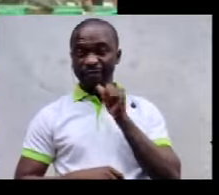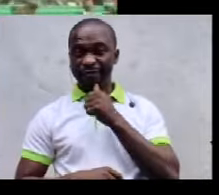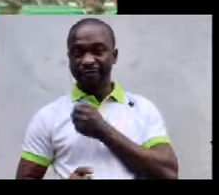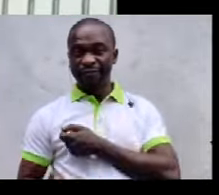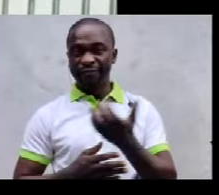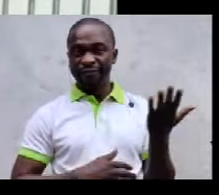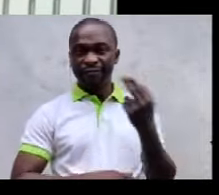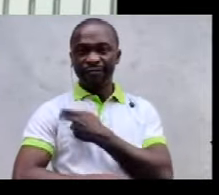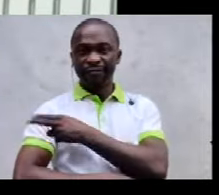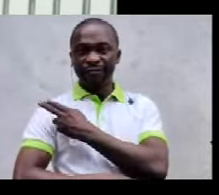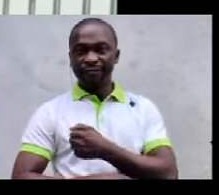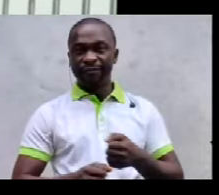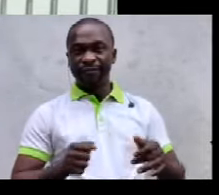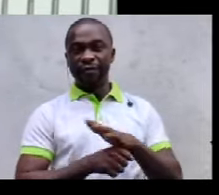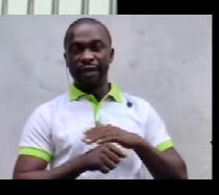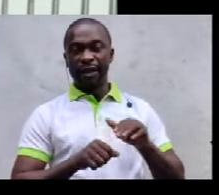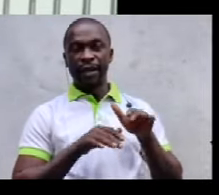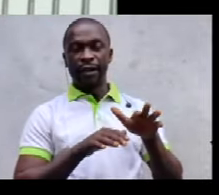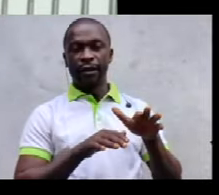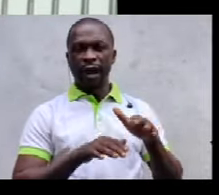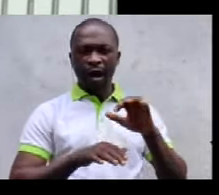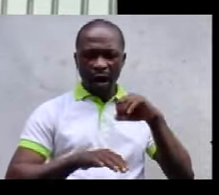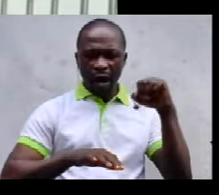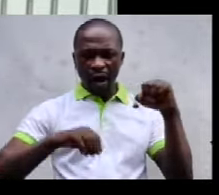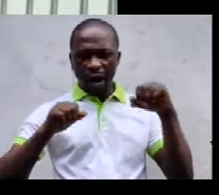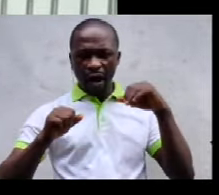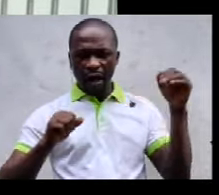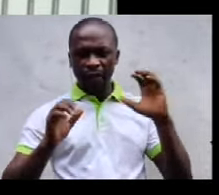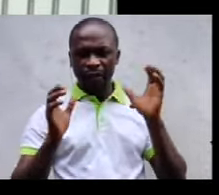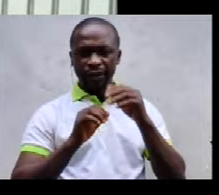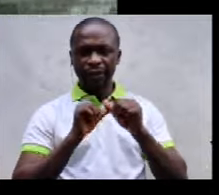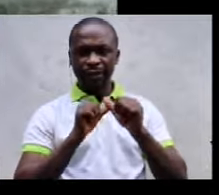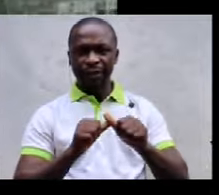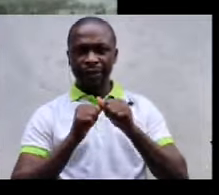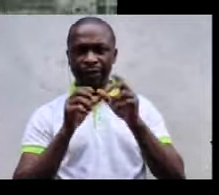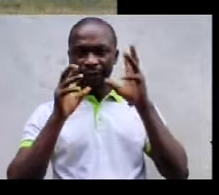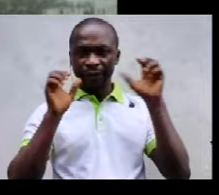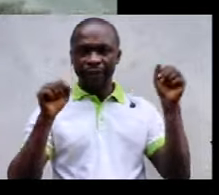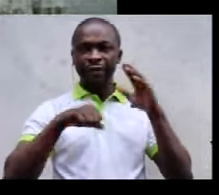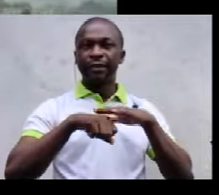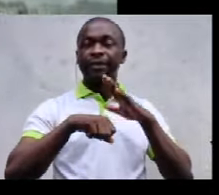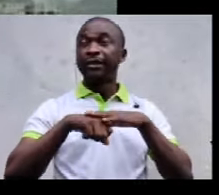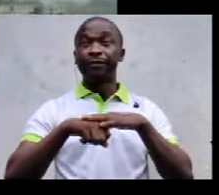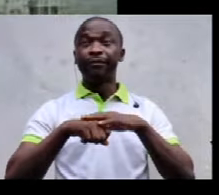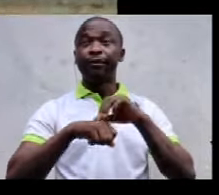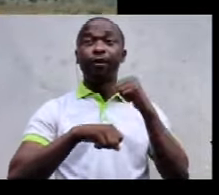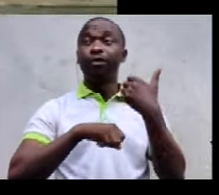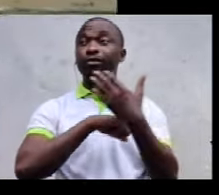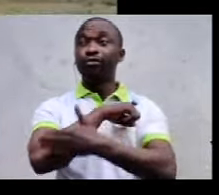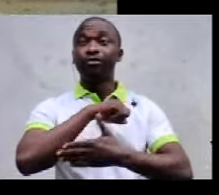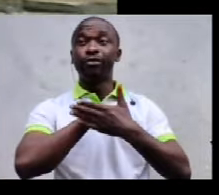charge dans un hôpital de Bata quelque peu débordé. Les fouilles sous les décombres se poursuivent et le chef de l'État a lancé un appel à la